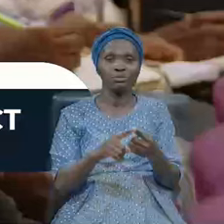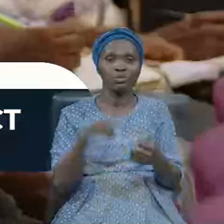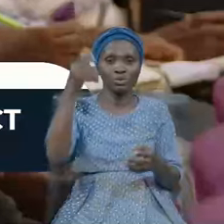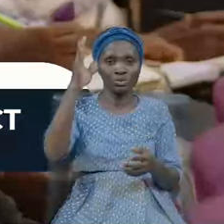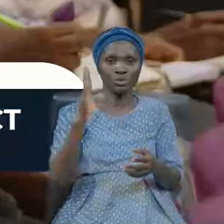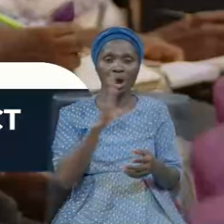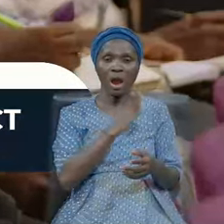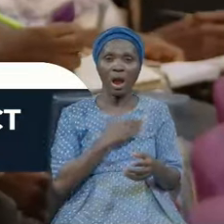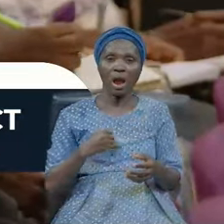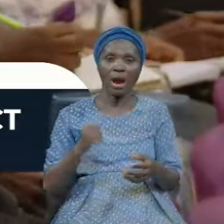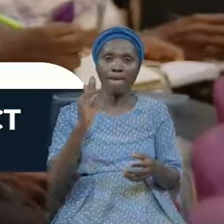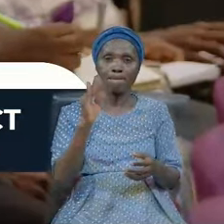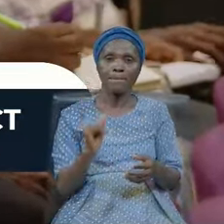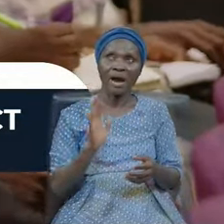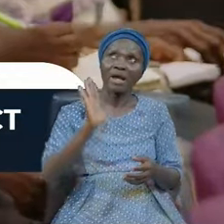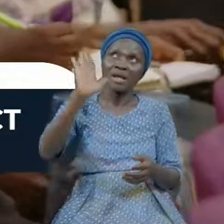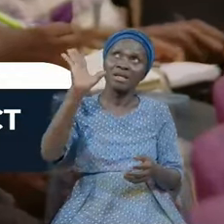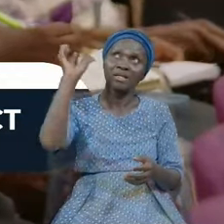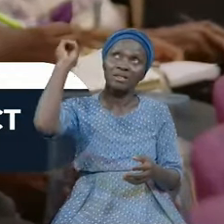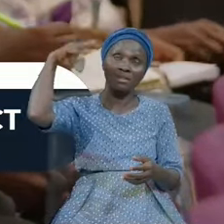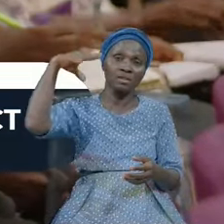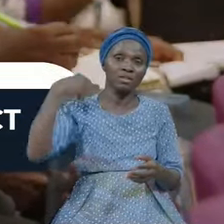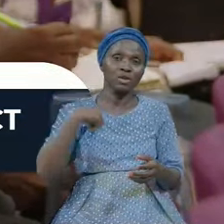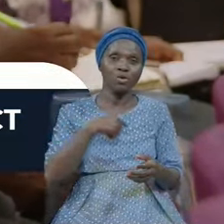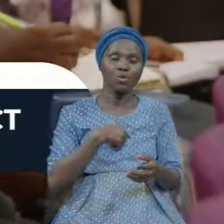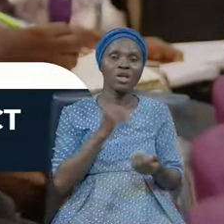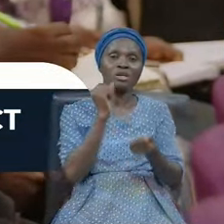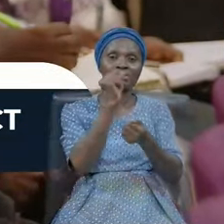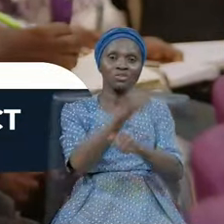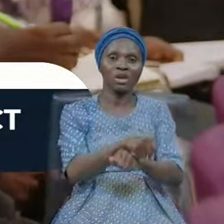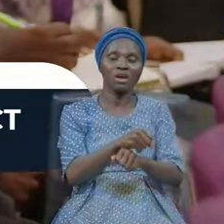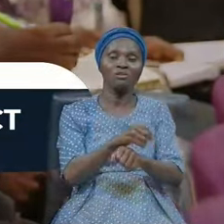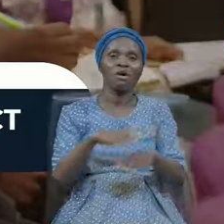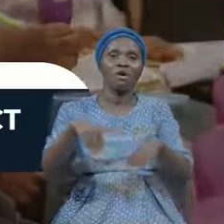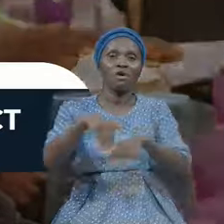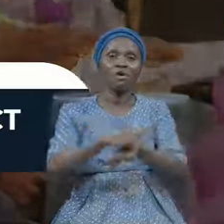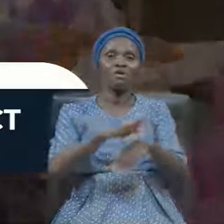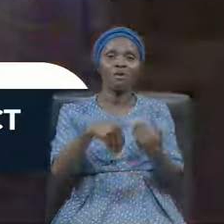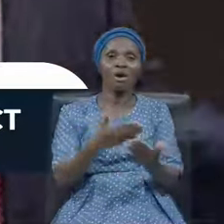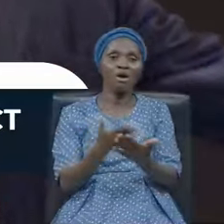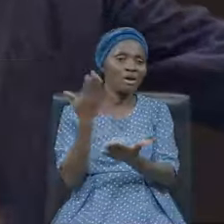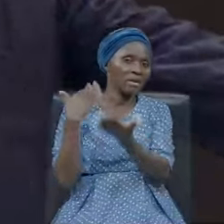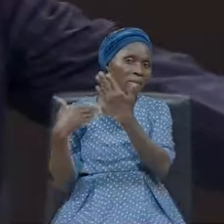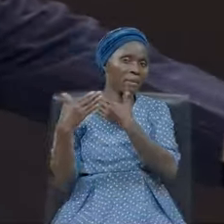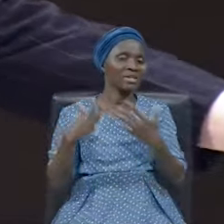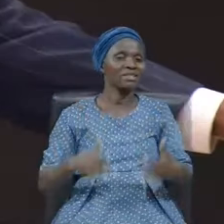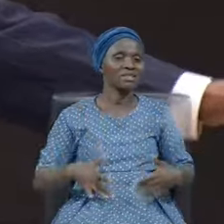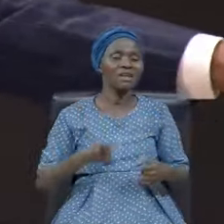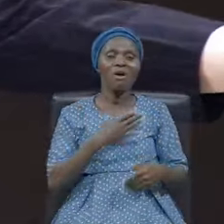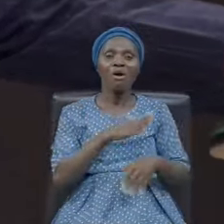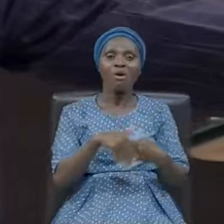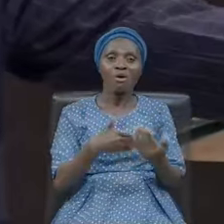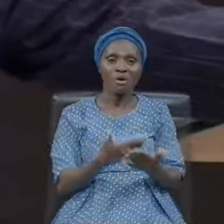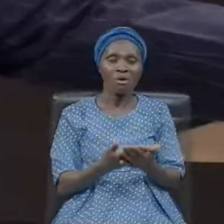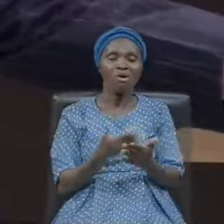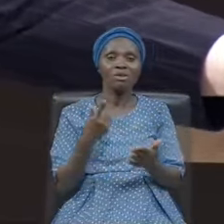Dieu par la grâce nous triomphons de la vie passée, de toute